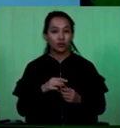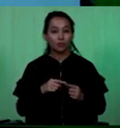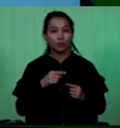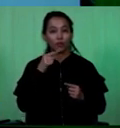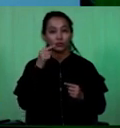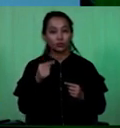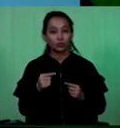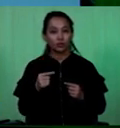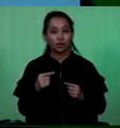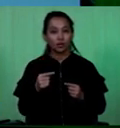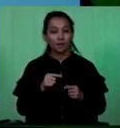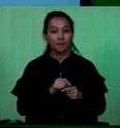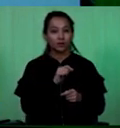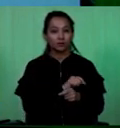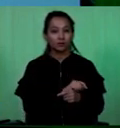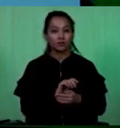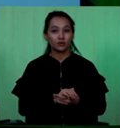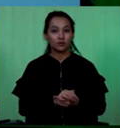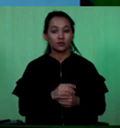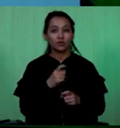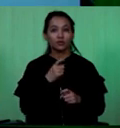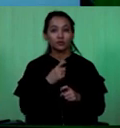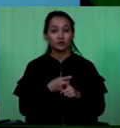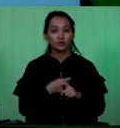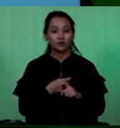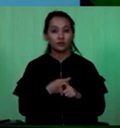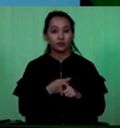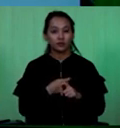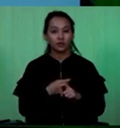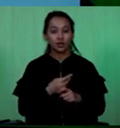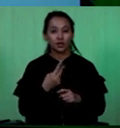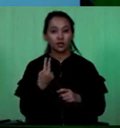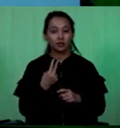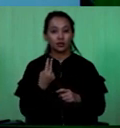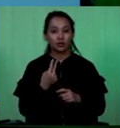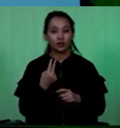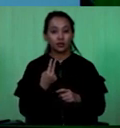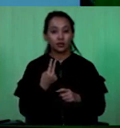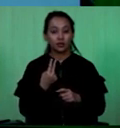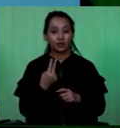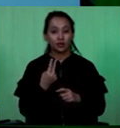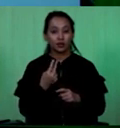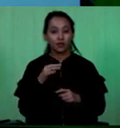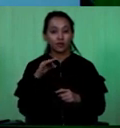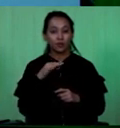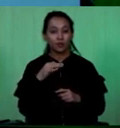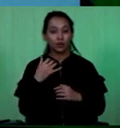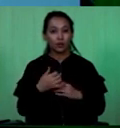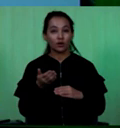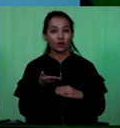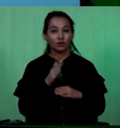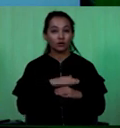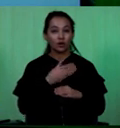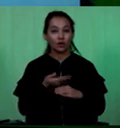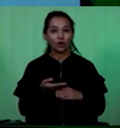o'tgan masofasi. X esa bu ikkala avtomobilning orasida qolgan